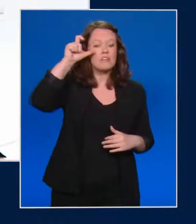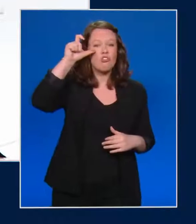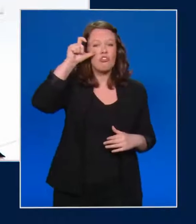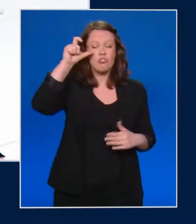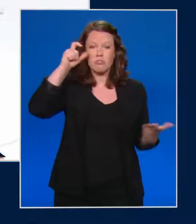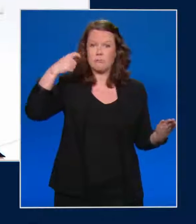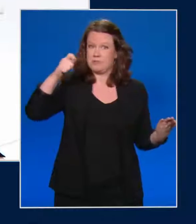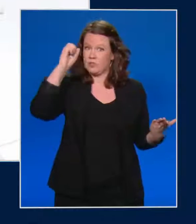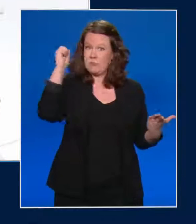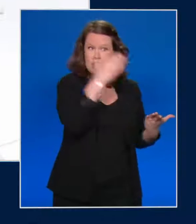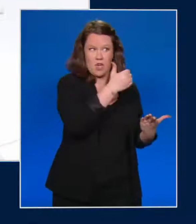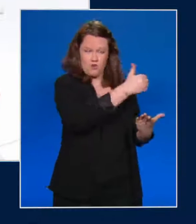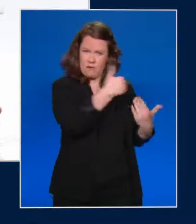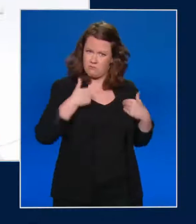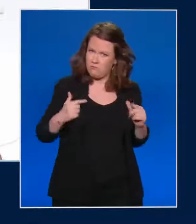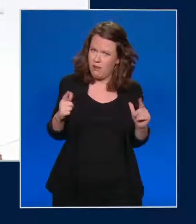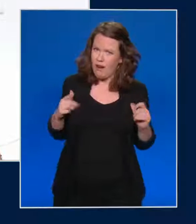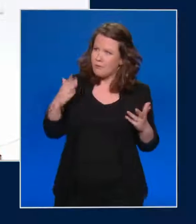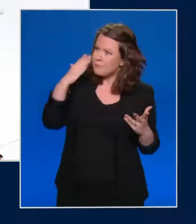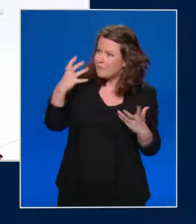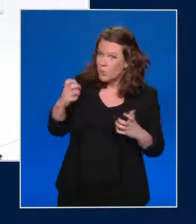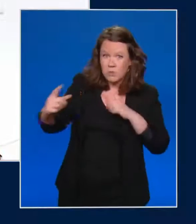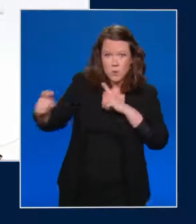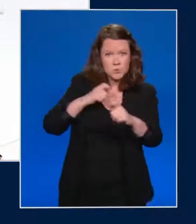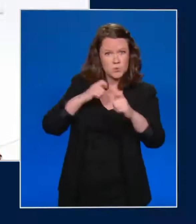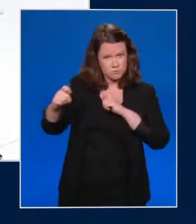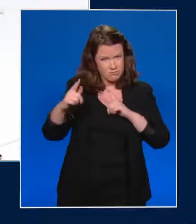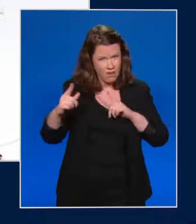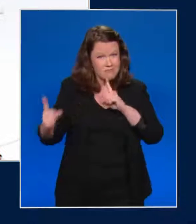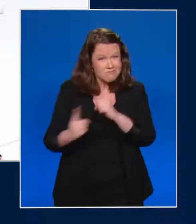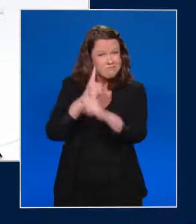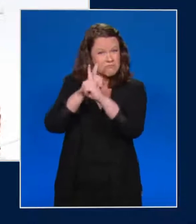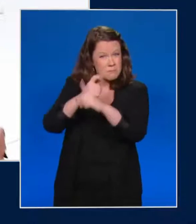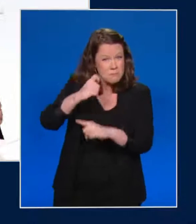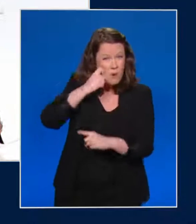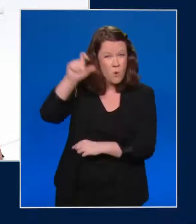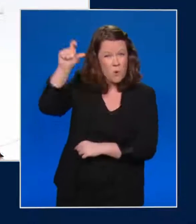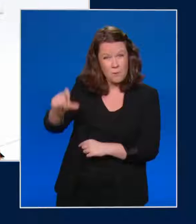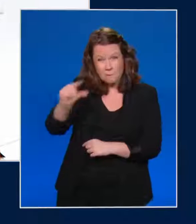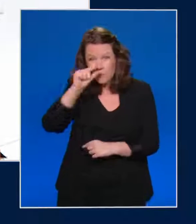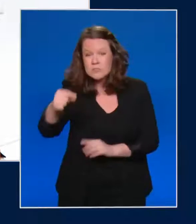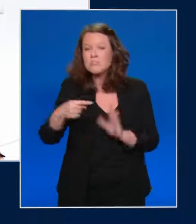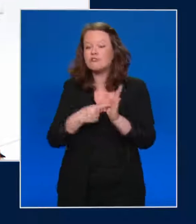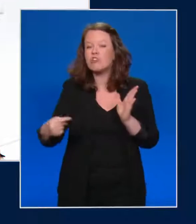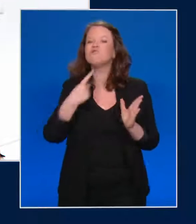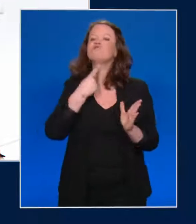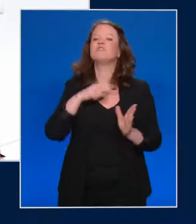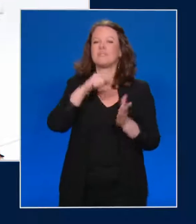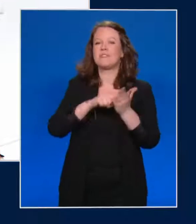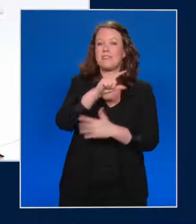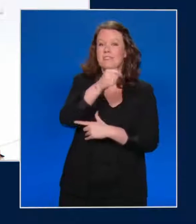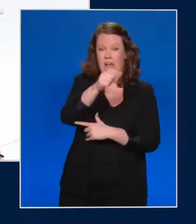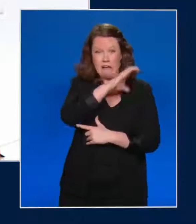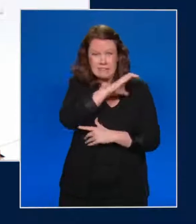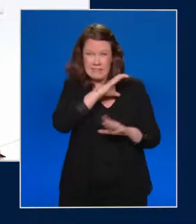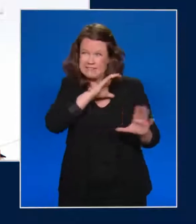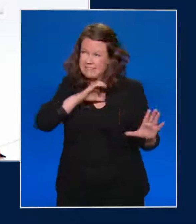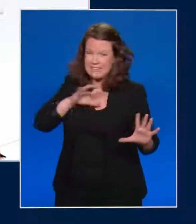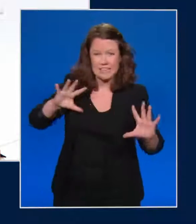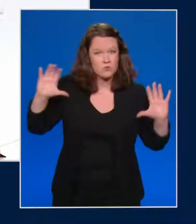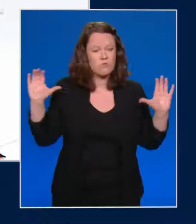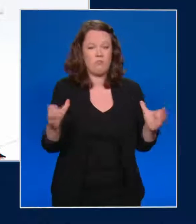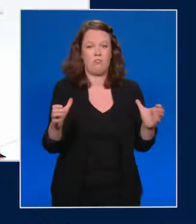négocier après avoir rencontré physiquement le président poutine en juin 2021 à genève c'est donc